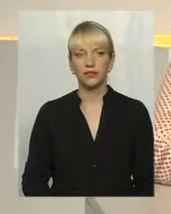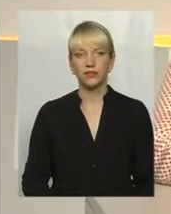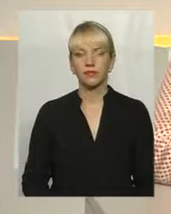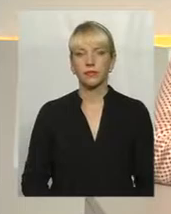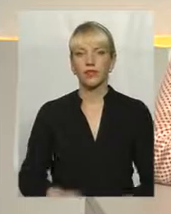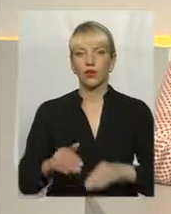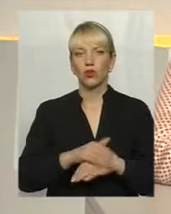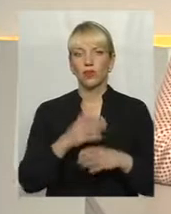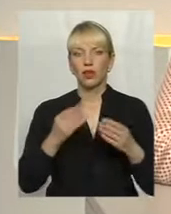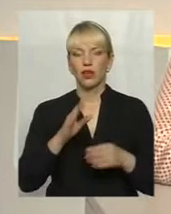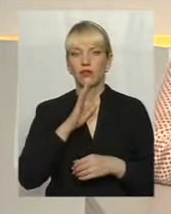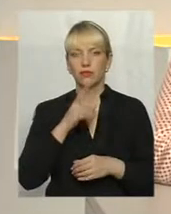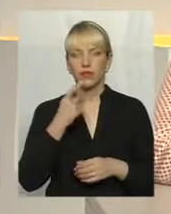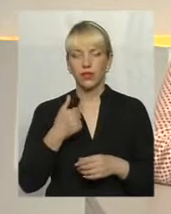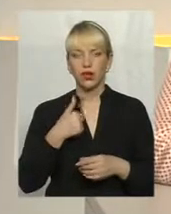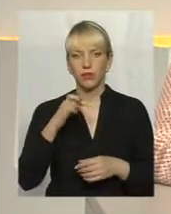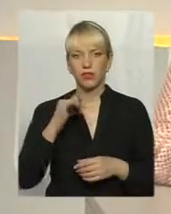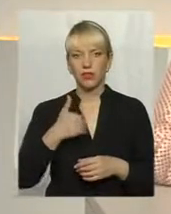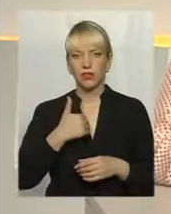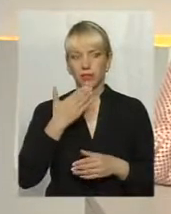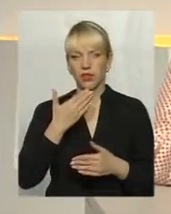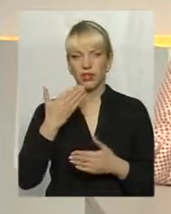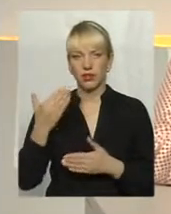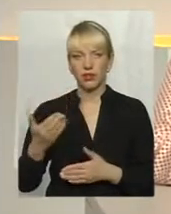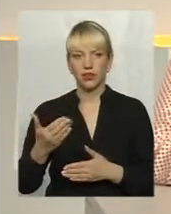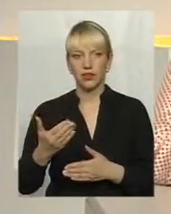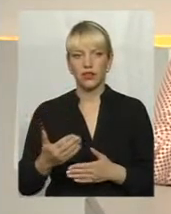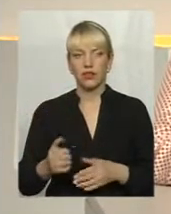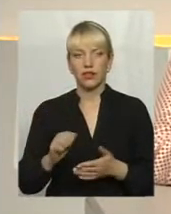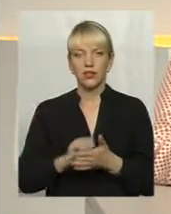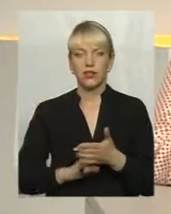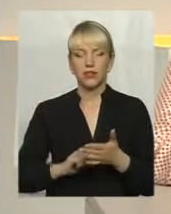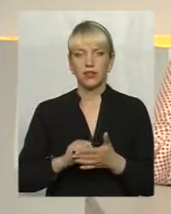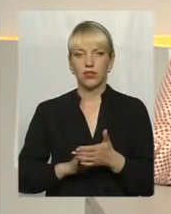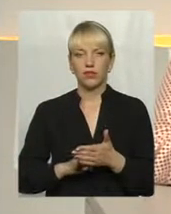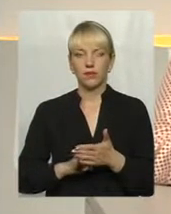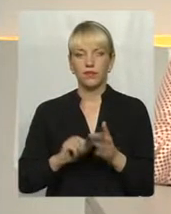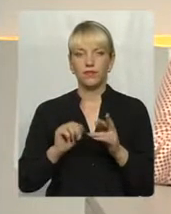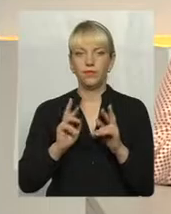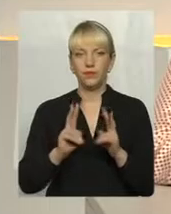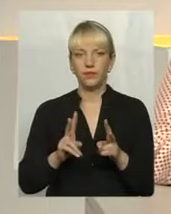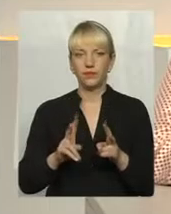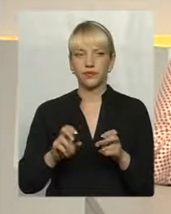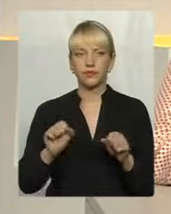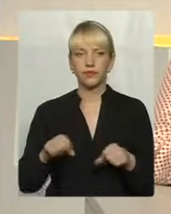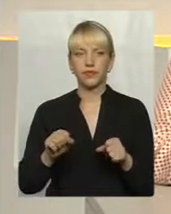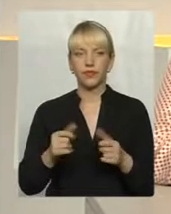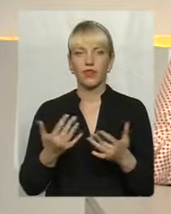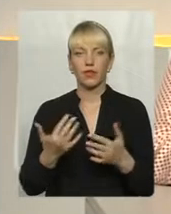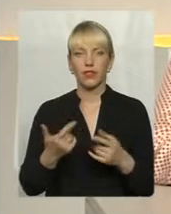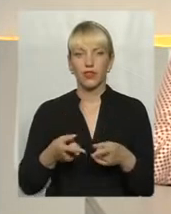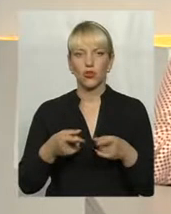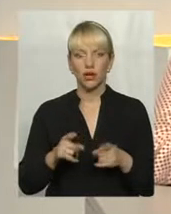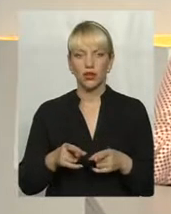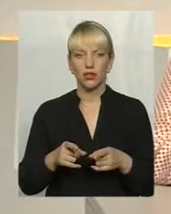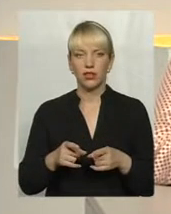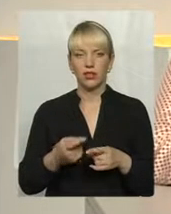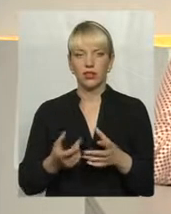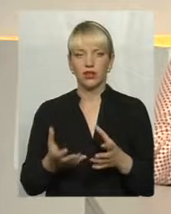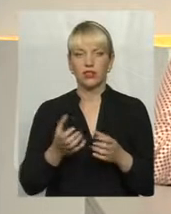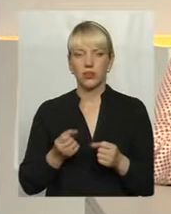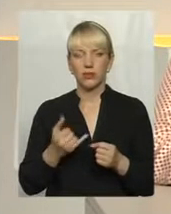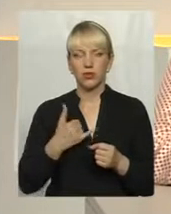Доброго дня. Доброго дня. Я би хотіла поставити запитання з приводу, як можливо і наскільки реально